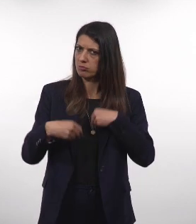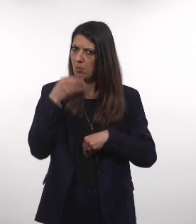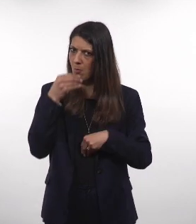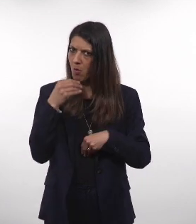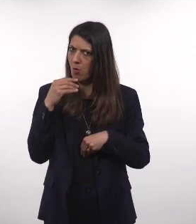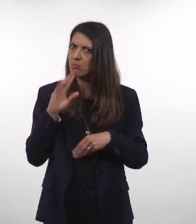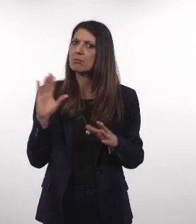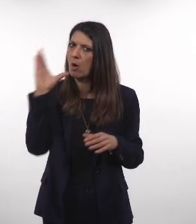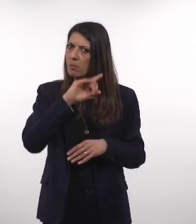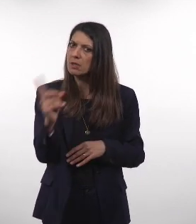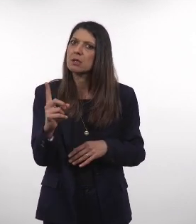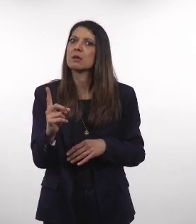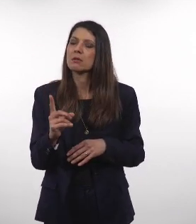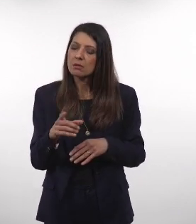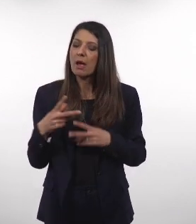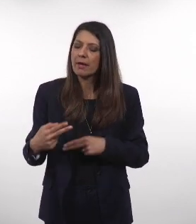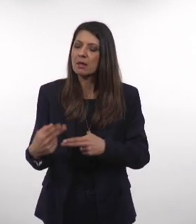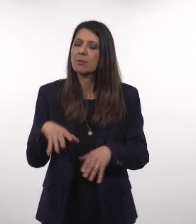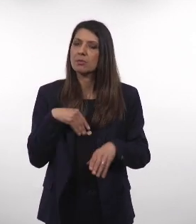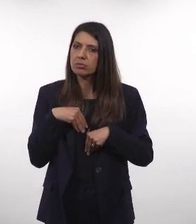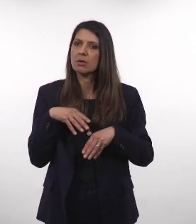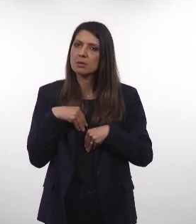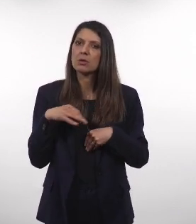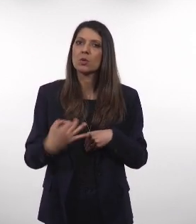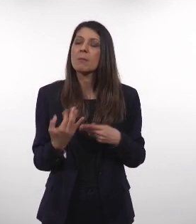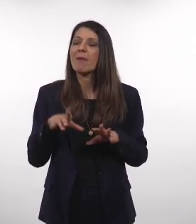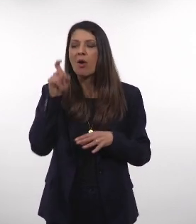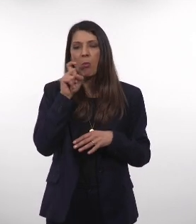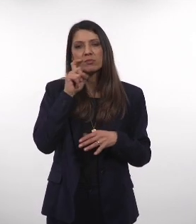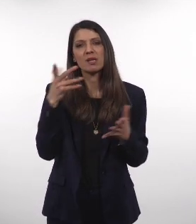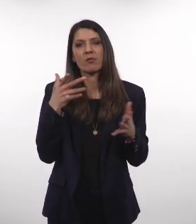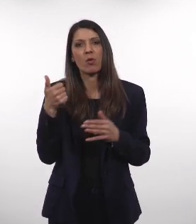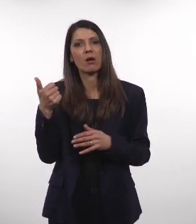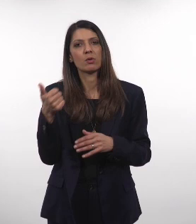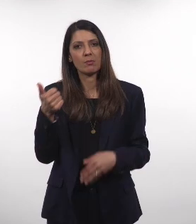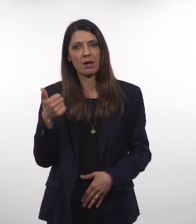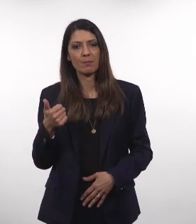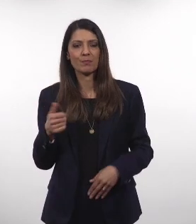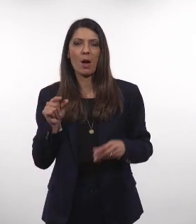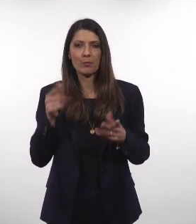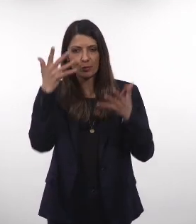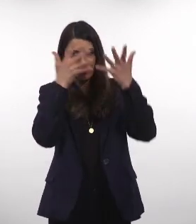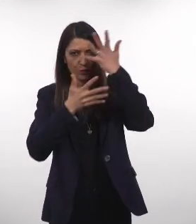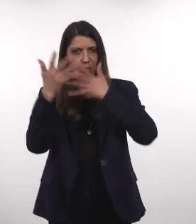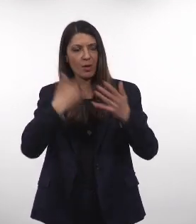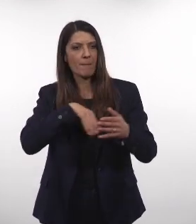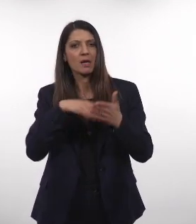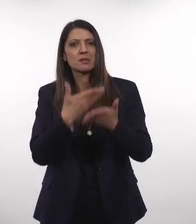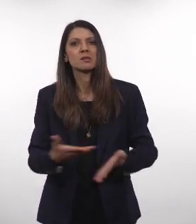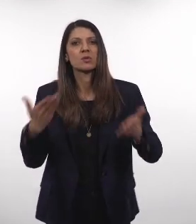tolère toujours les différentes étapes. Néanmoins, on observe qu'il est un peu perturbé par les